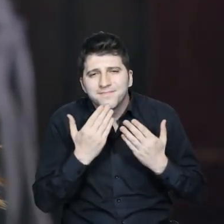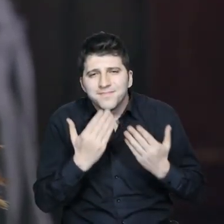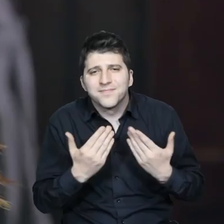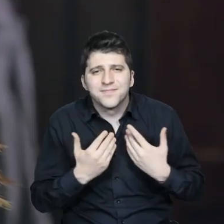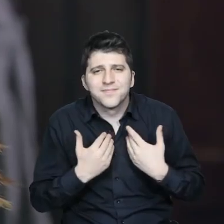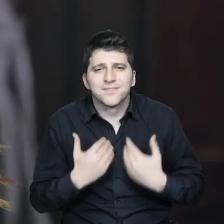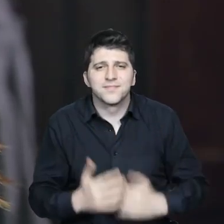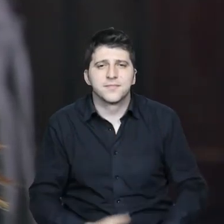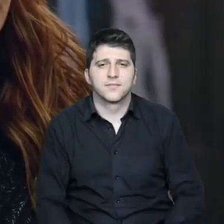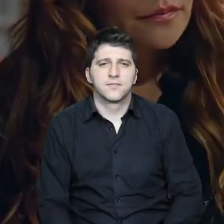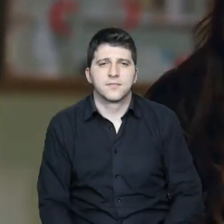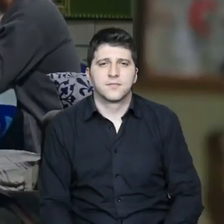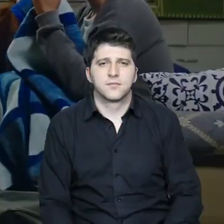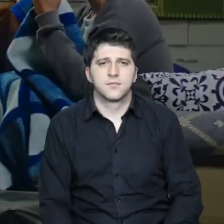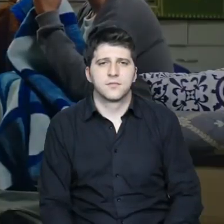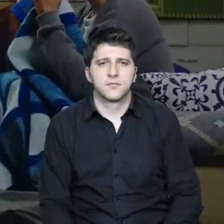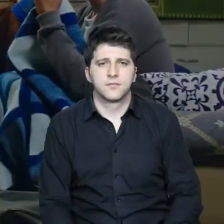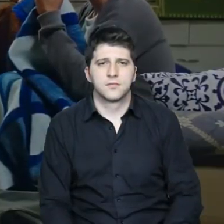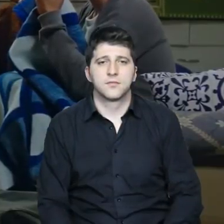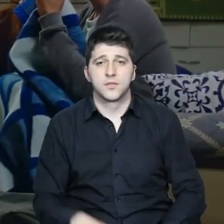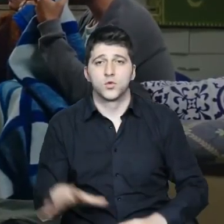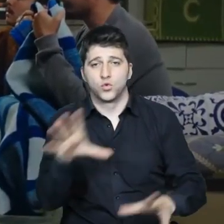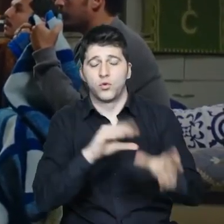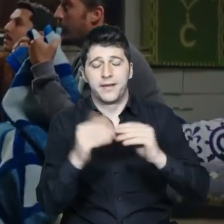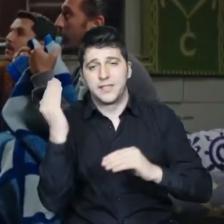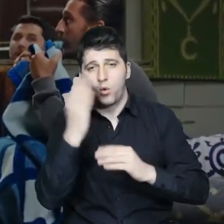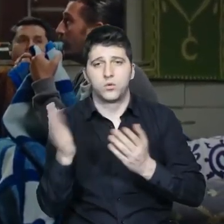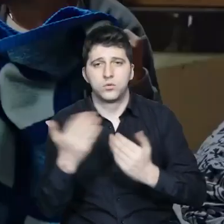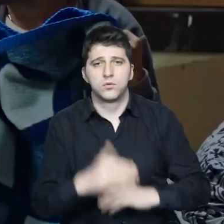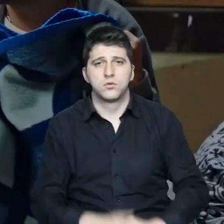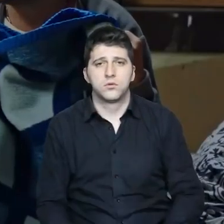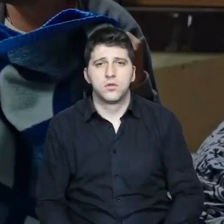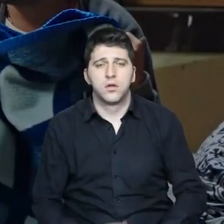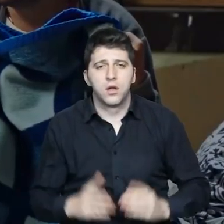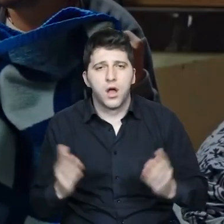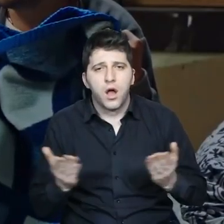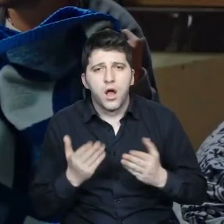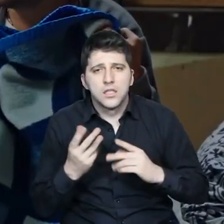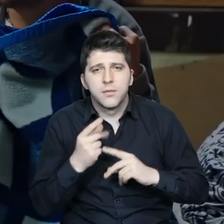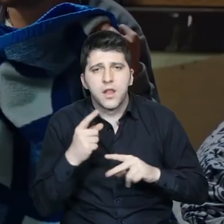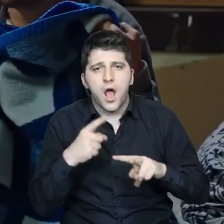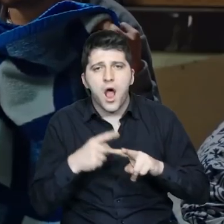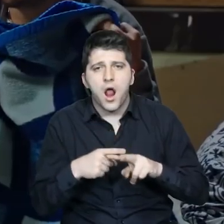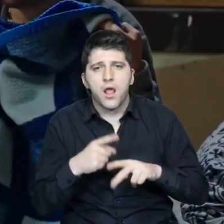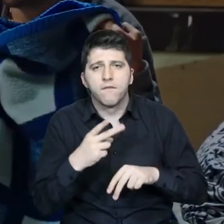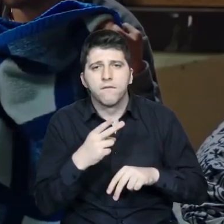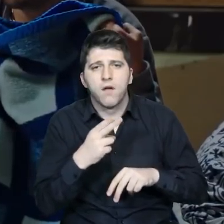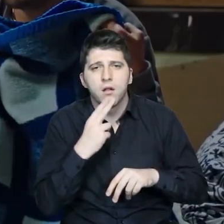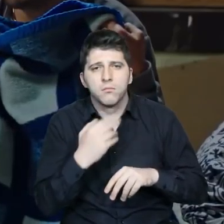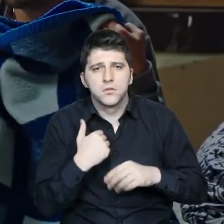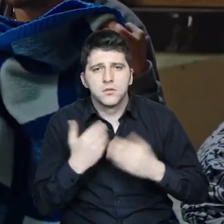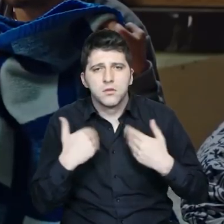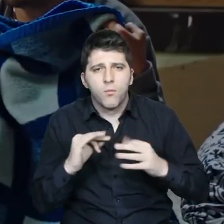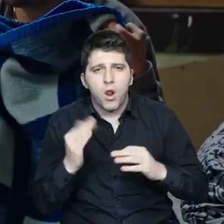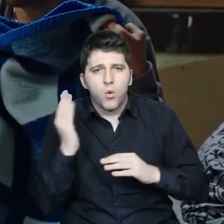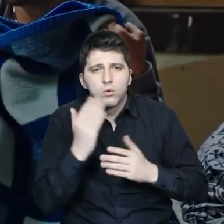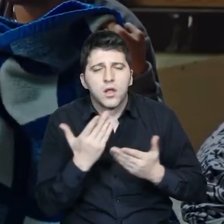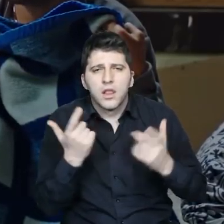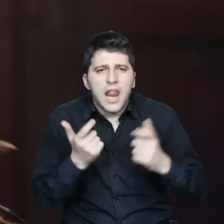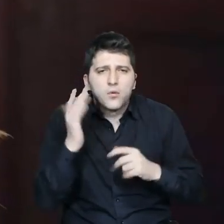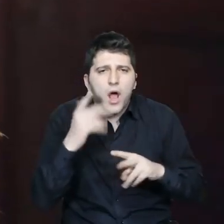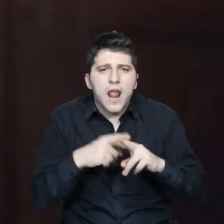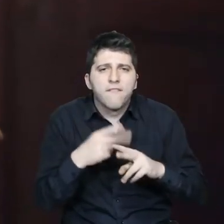Alev karşılarına oturmuş. Toplanın bakalım, gidiyoruz. İsmail, Alev Hanım bizi mevcutlu götürüyor. Nereye